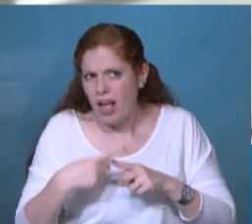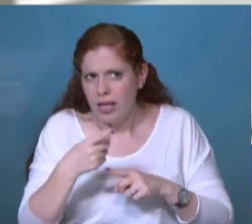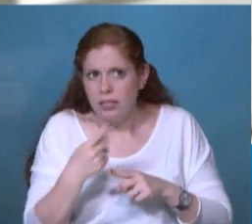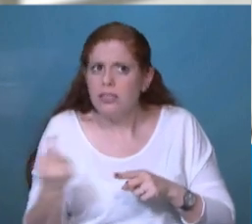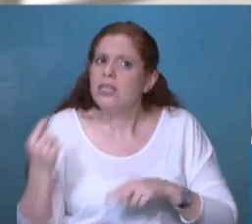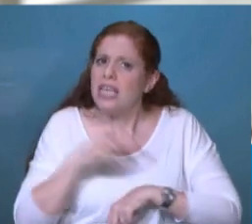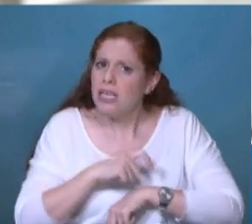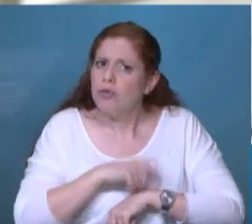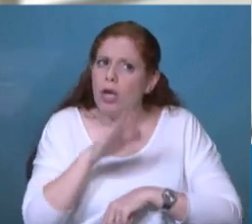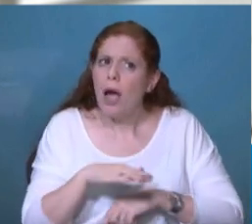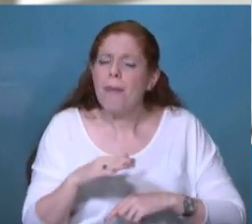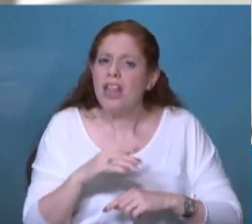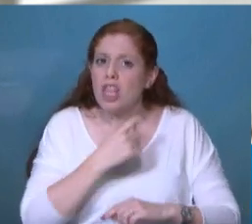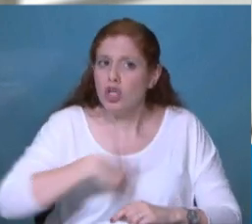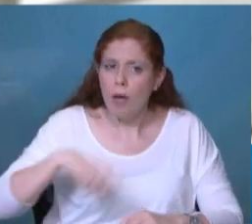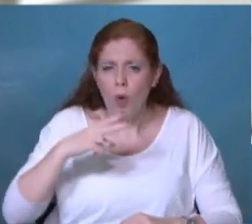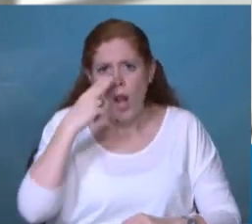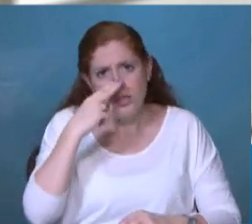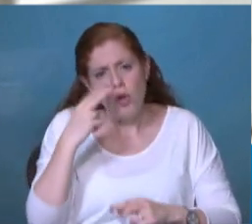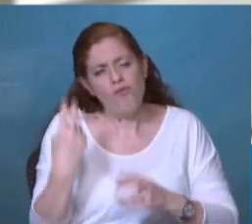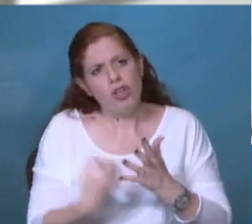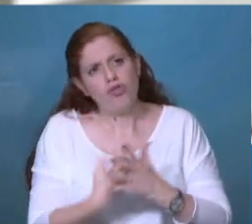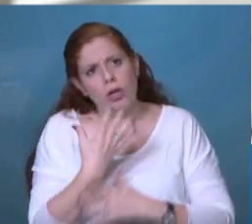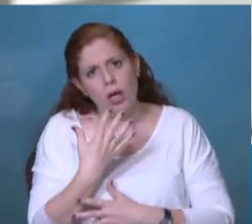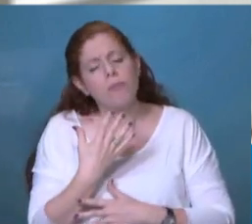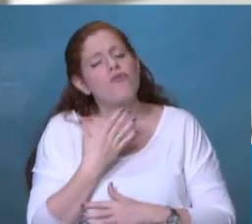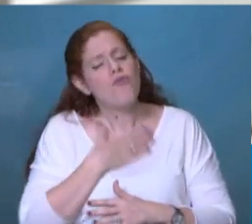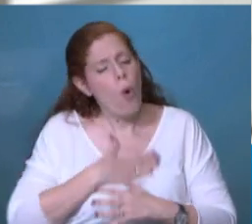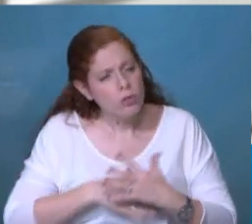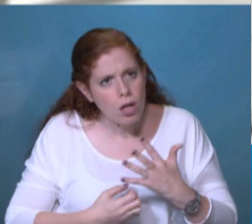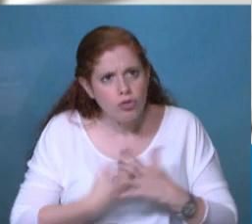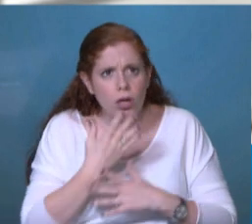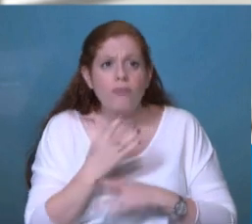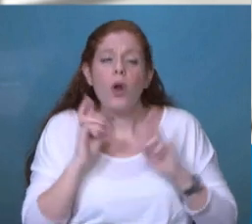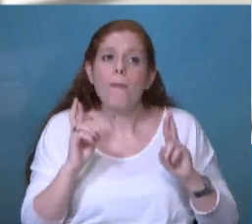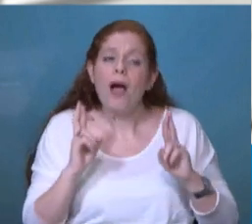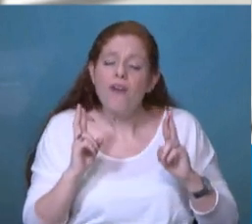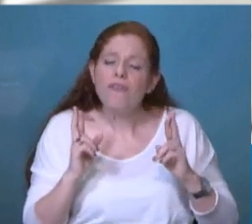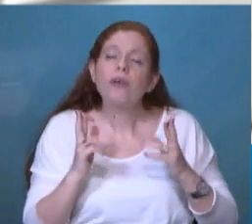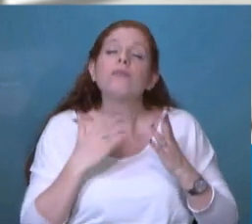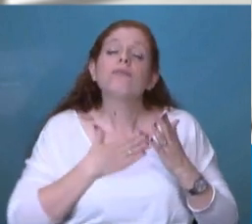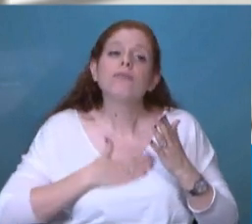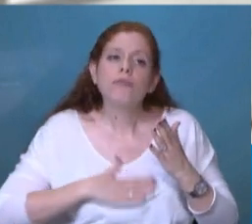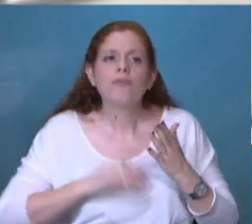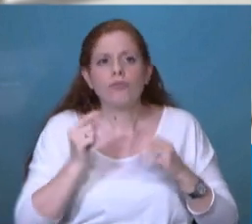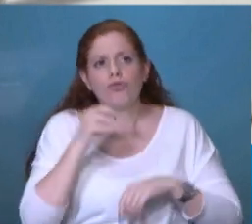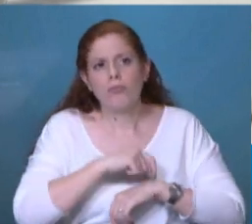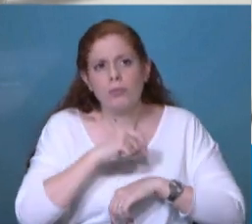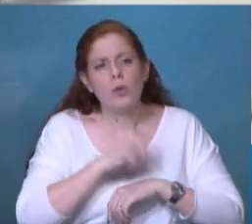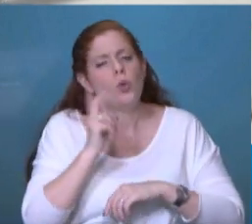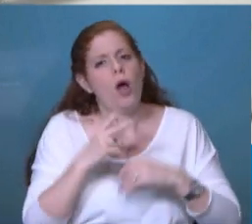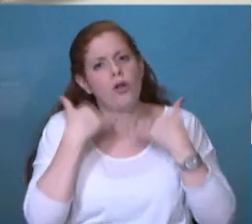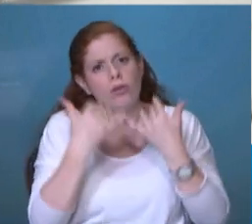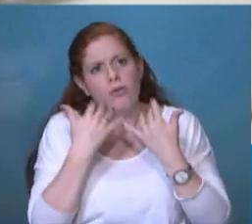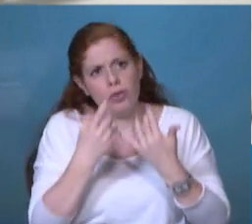הזמן שגם הנאשם יוכל לנסות ולהשתקם, ופניו לשיקום, ואנחנו מקווים ומייחלים שבבוא העת יוכל הנאשם לשתף אתכם